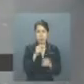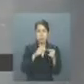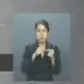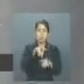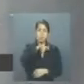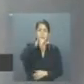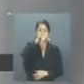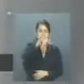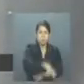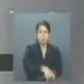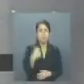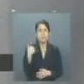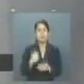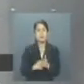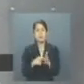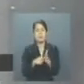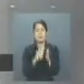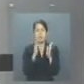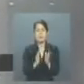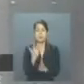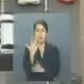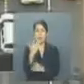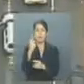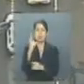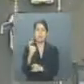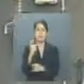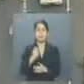ทำให้คนบนเครื่อง5คนเสียชีวิตทั้งหมด